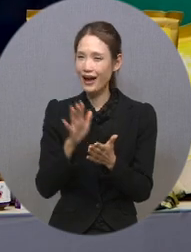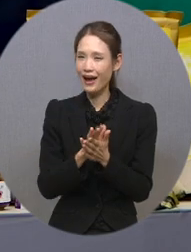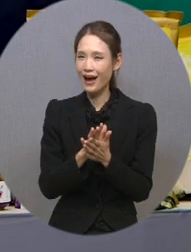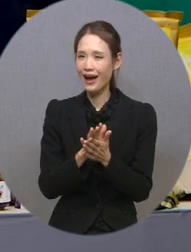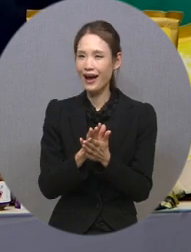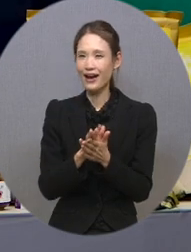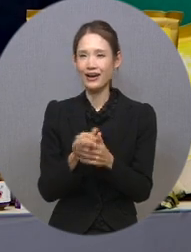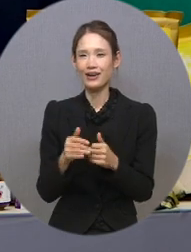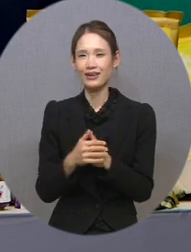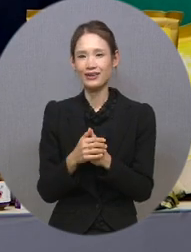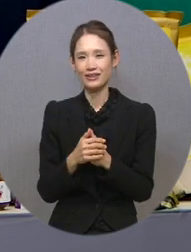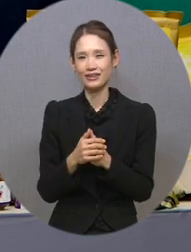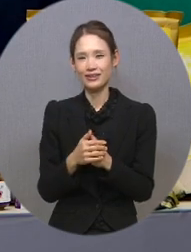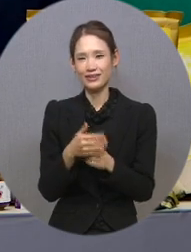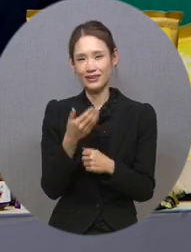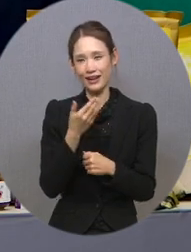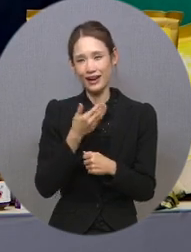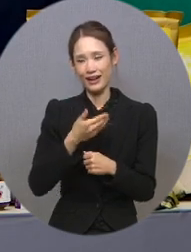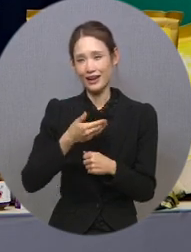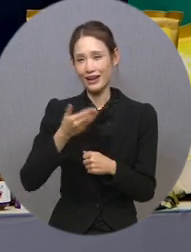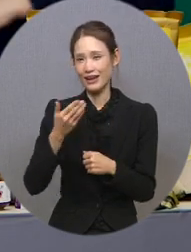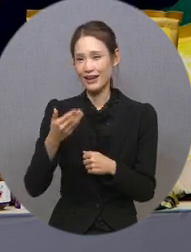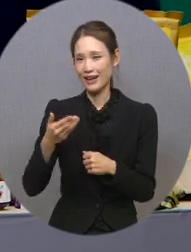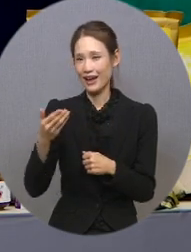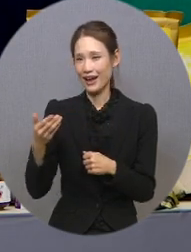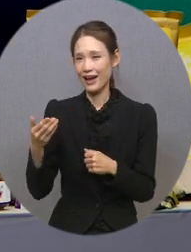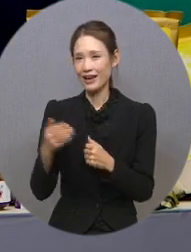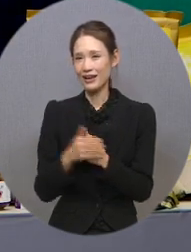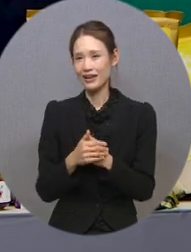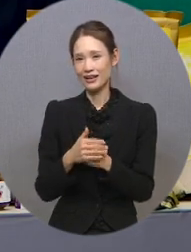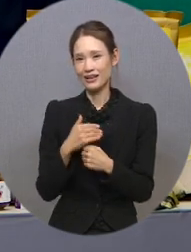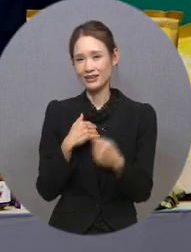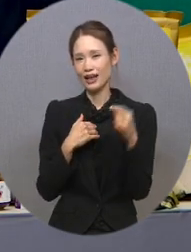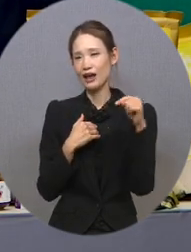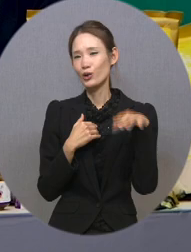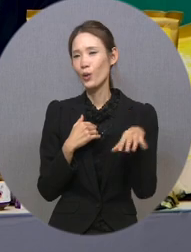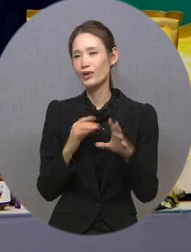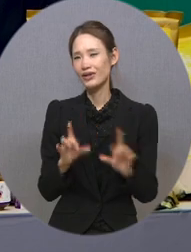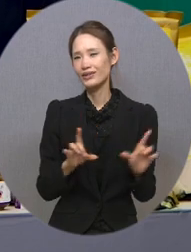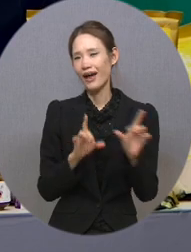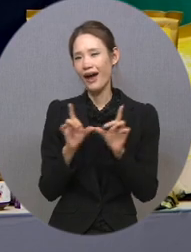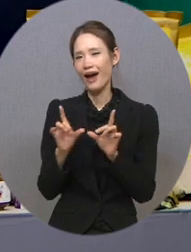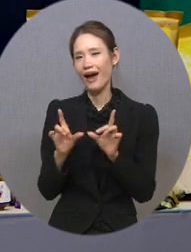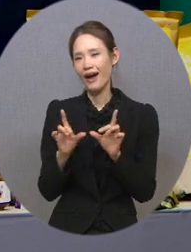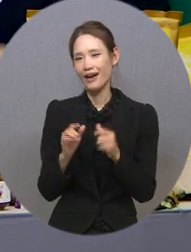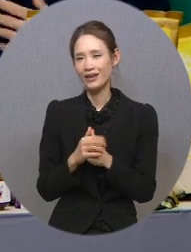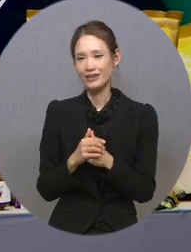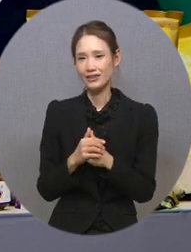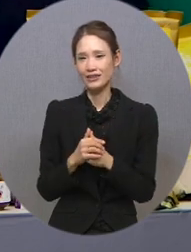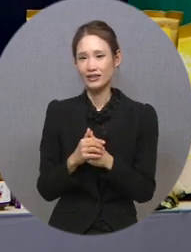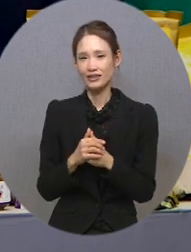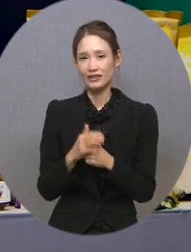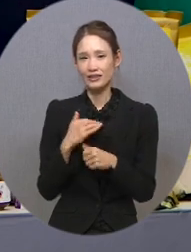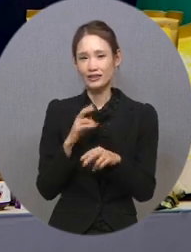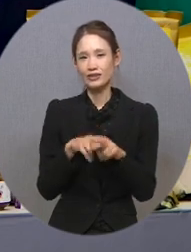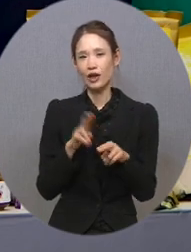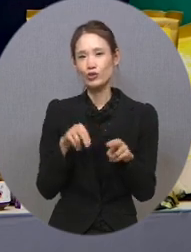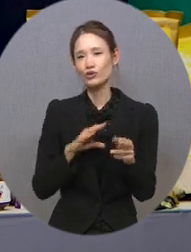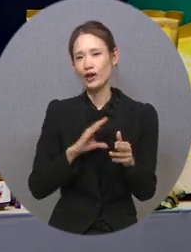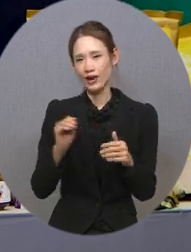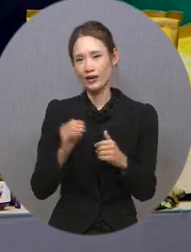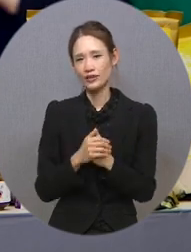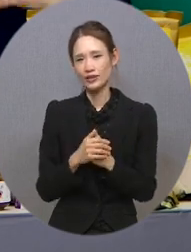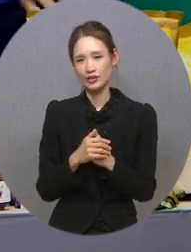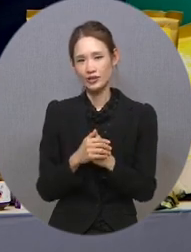잘잘잘 흐르네. 나 영암에서 살라요. 언니 나 여기 내려주고 가세요.